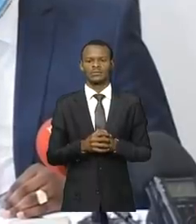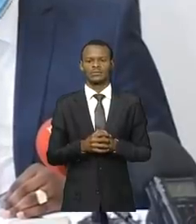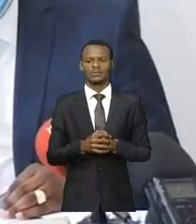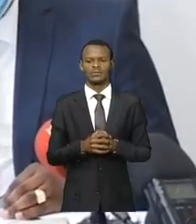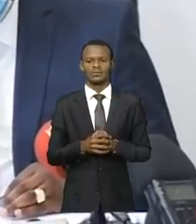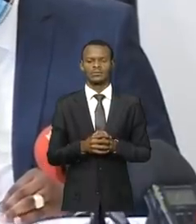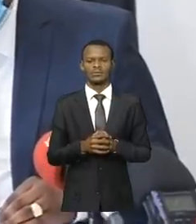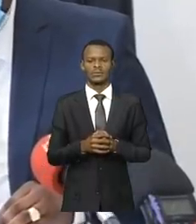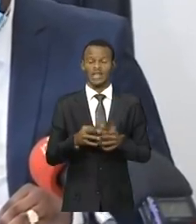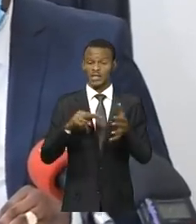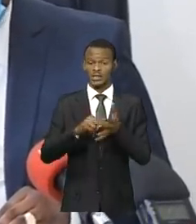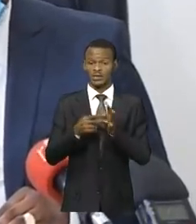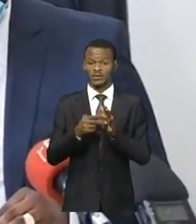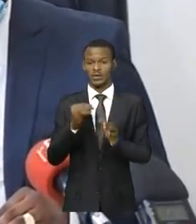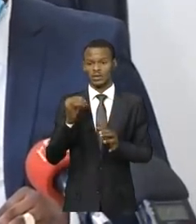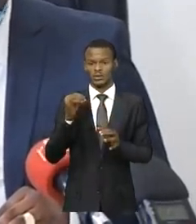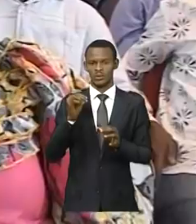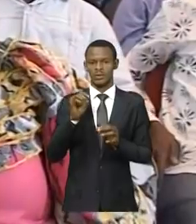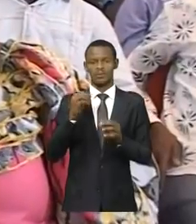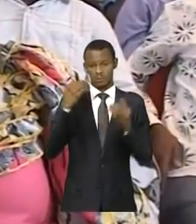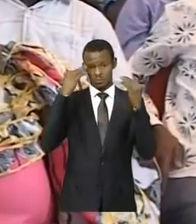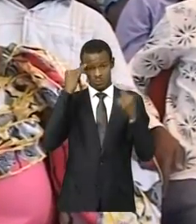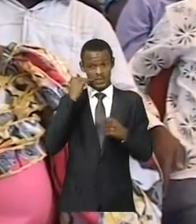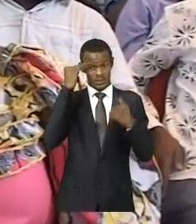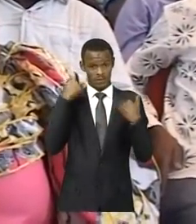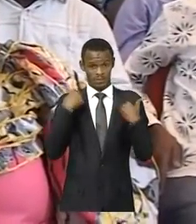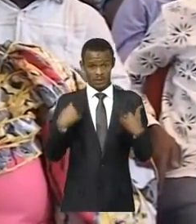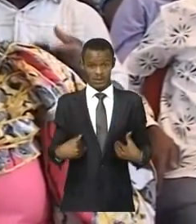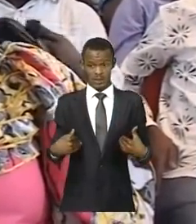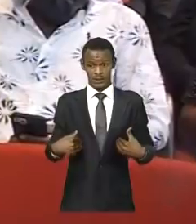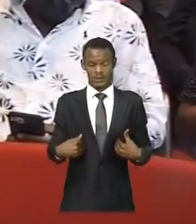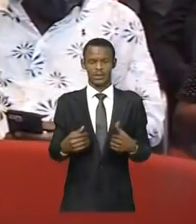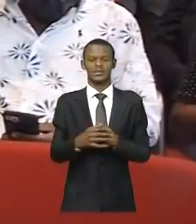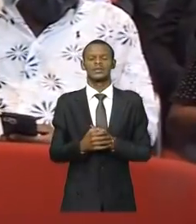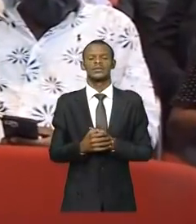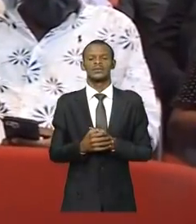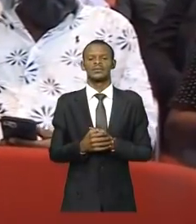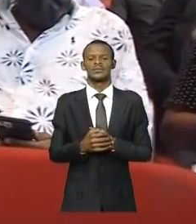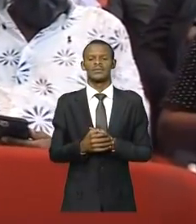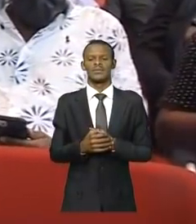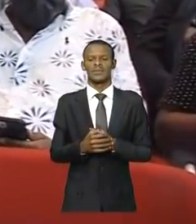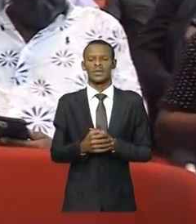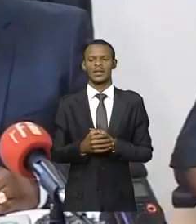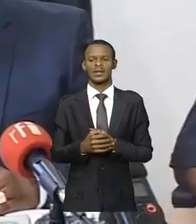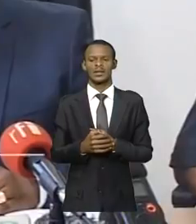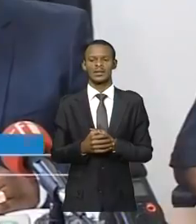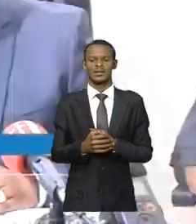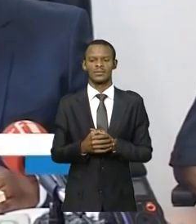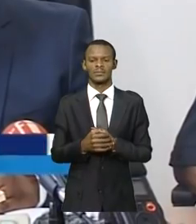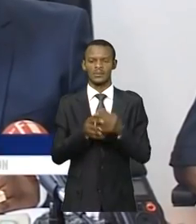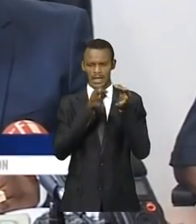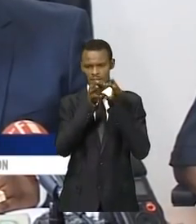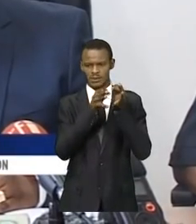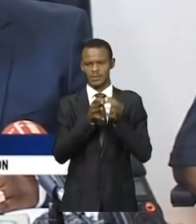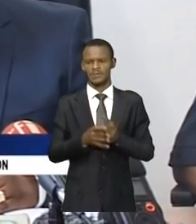le docteur Jean-Jacques Mbunga Nimbanda, le 7 mai 2021, lors d'un point de presse. Nos équipes ont